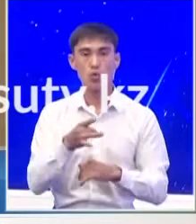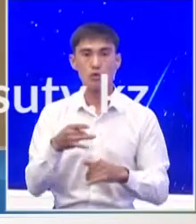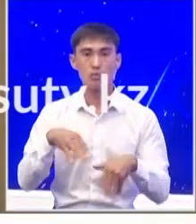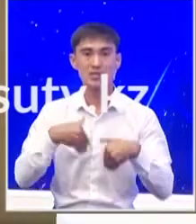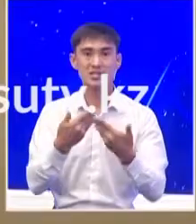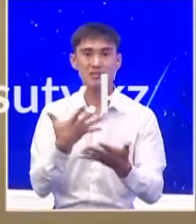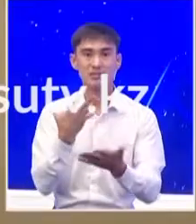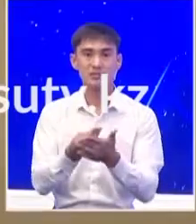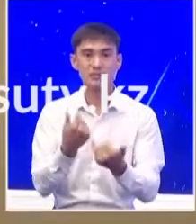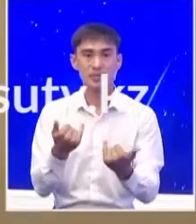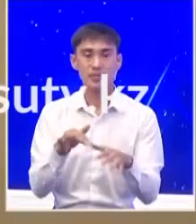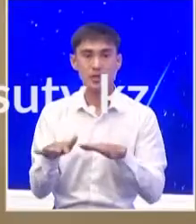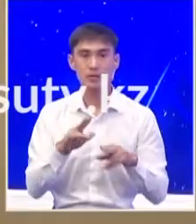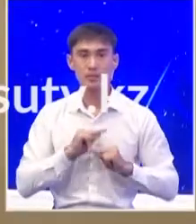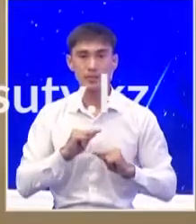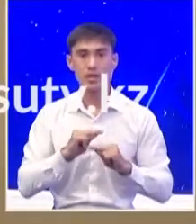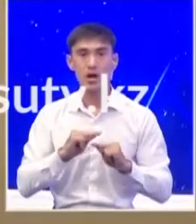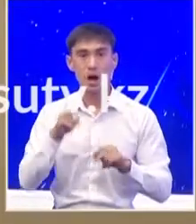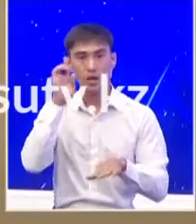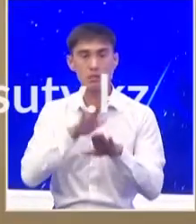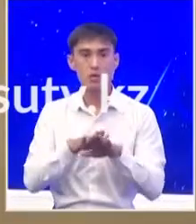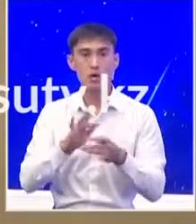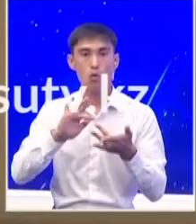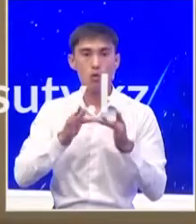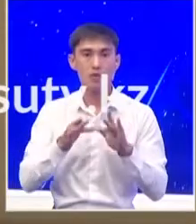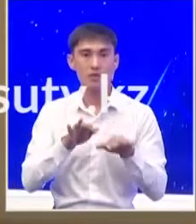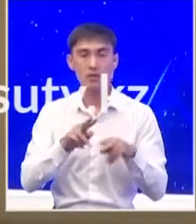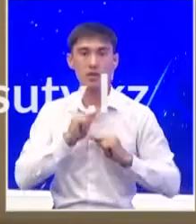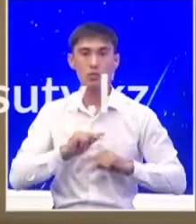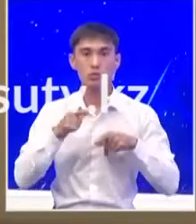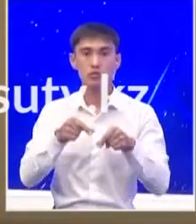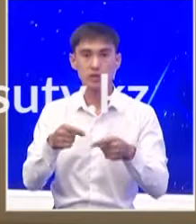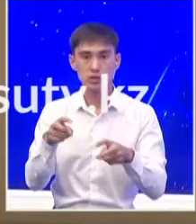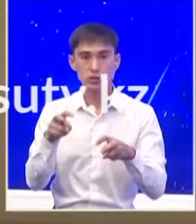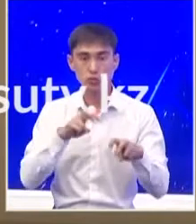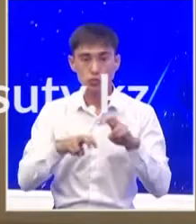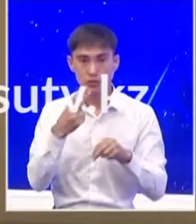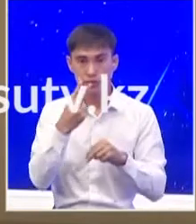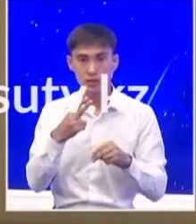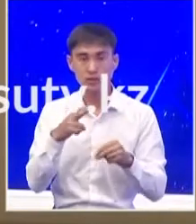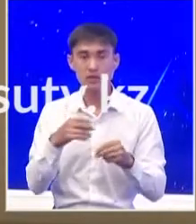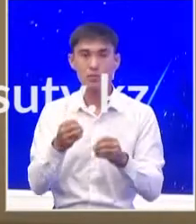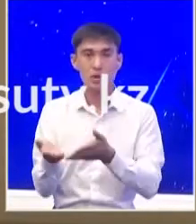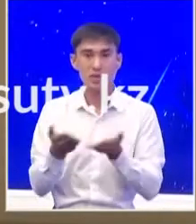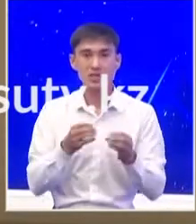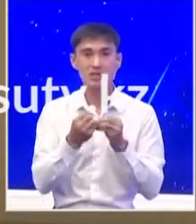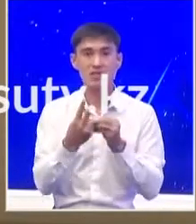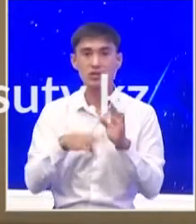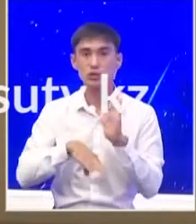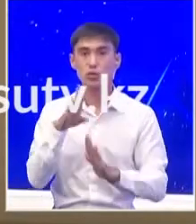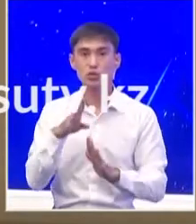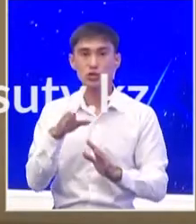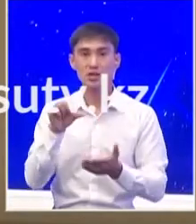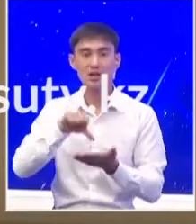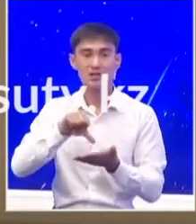региона. Акимы заранее отправили нам свои работы в онлайн-формате. Изучив их работы, мы пригласили 12 лучших кандидатов на очное собеседование.